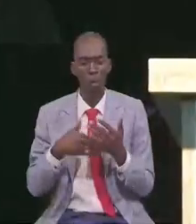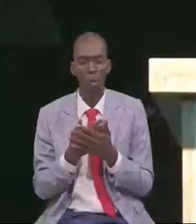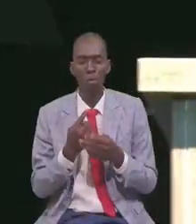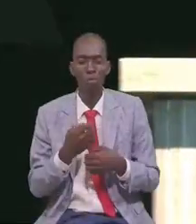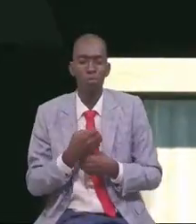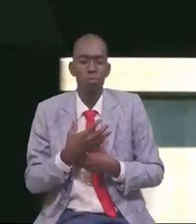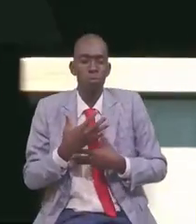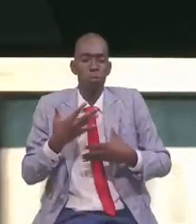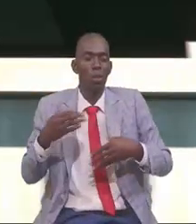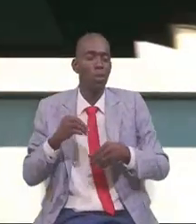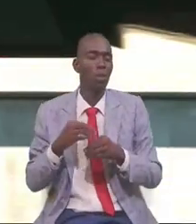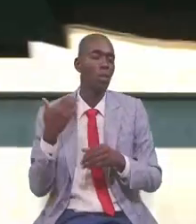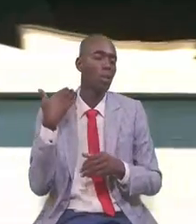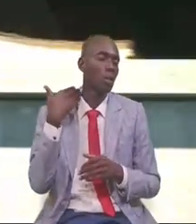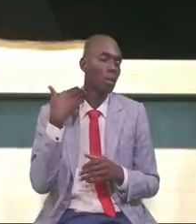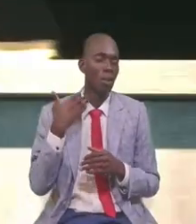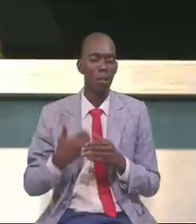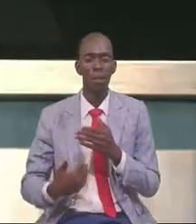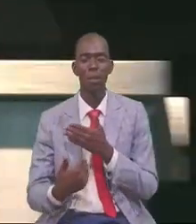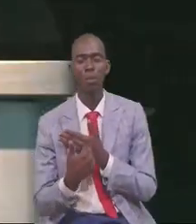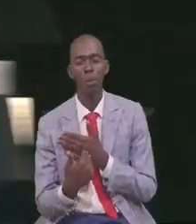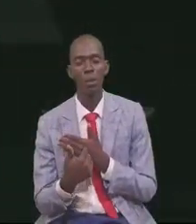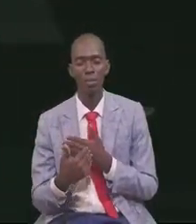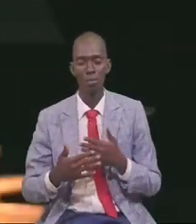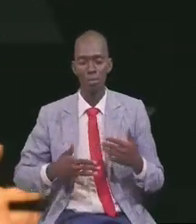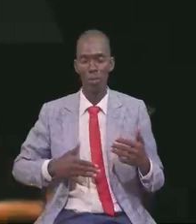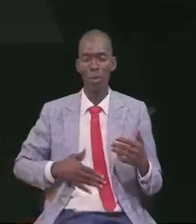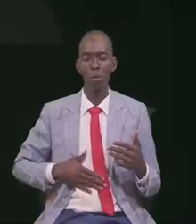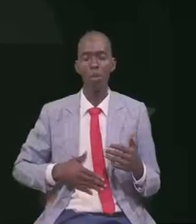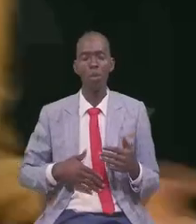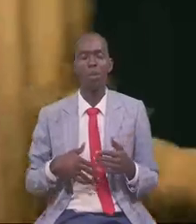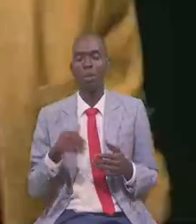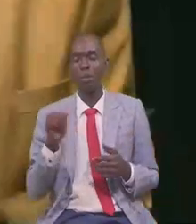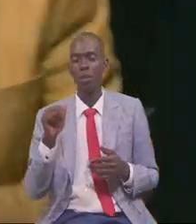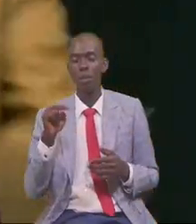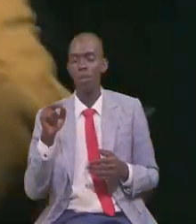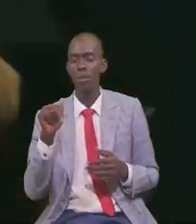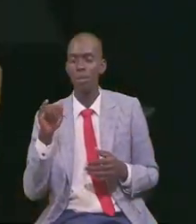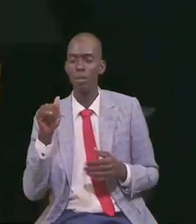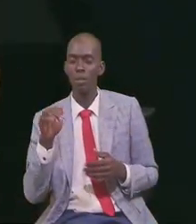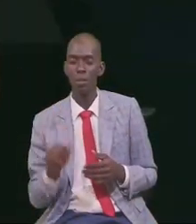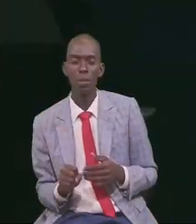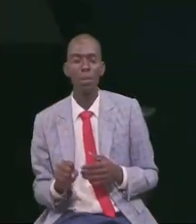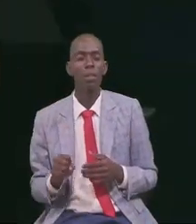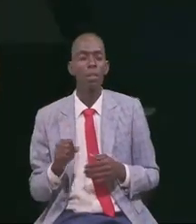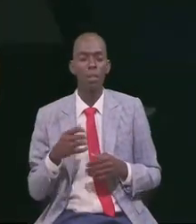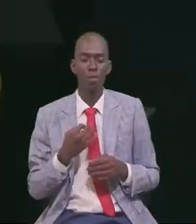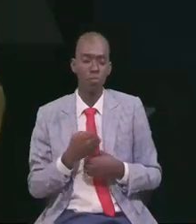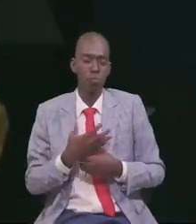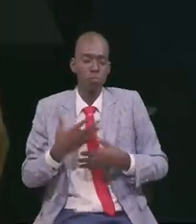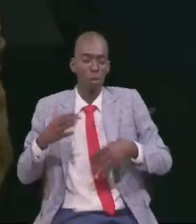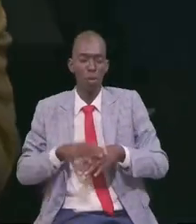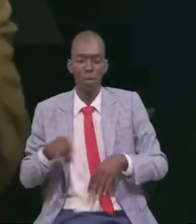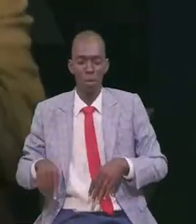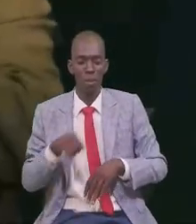cou, au dos, dans le ventre, hernie, éléphantiasis. Je prie que Dieu vous touche